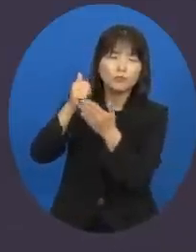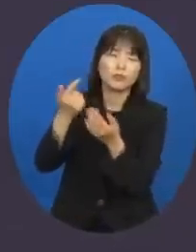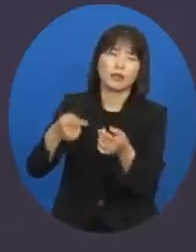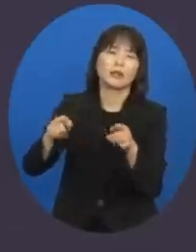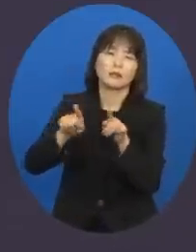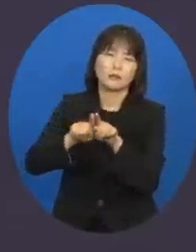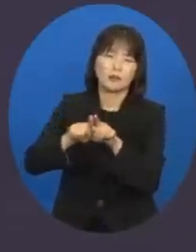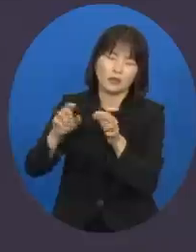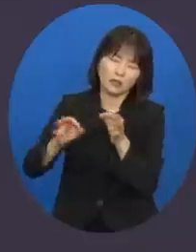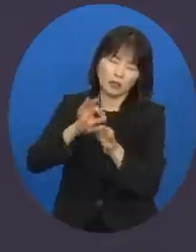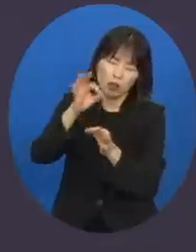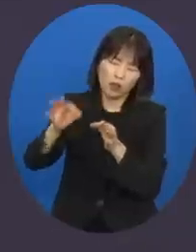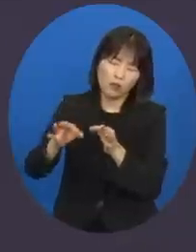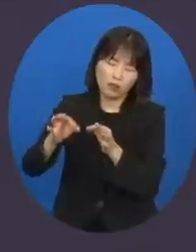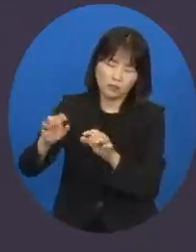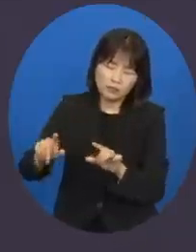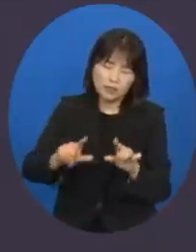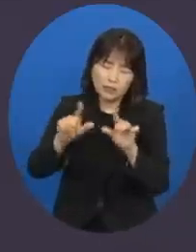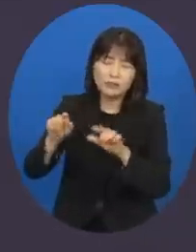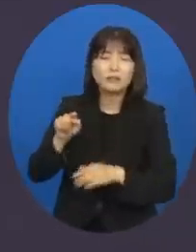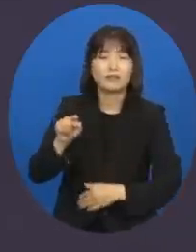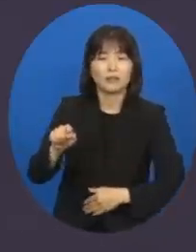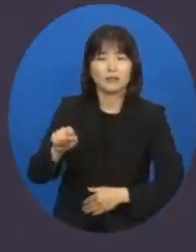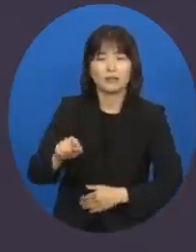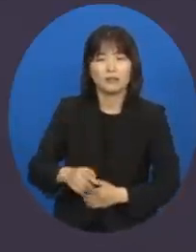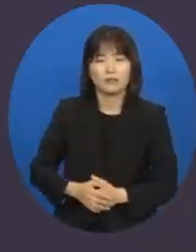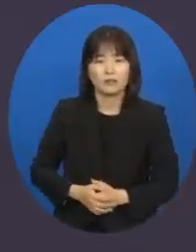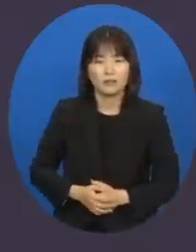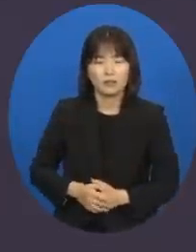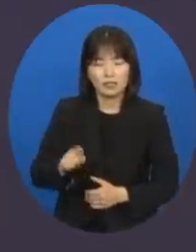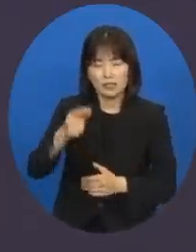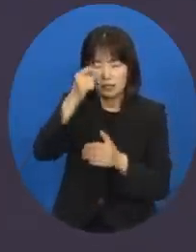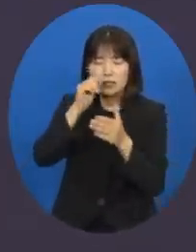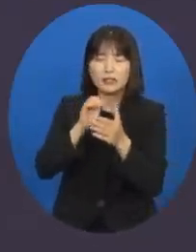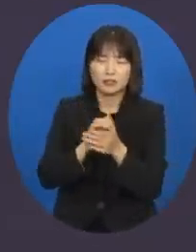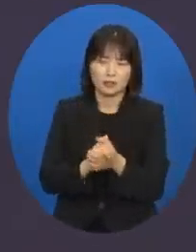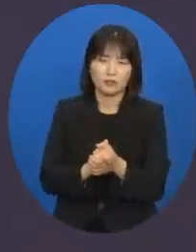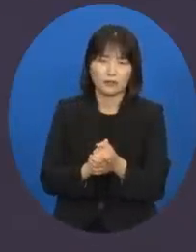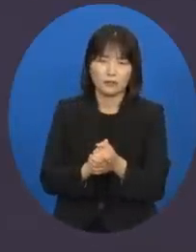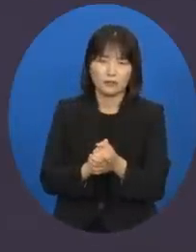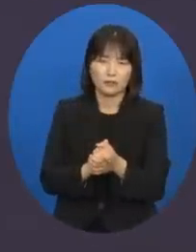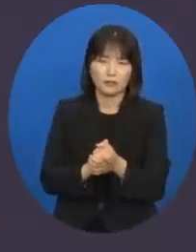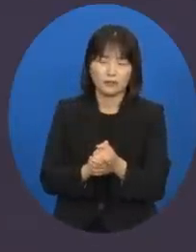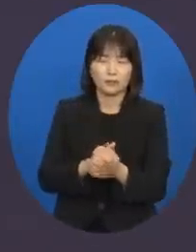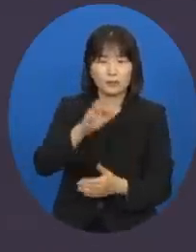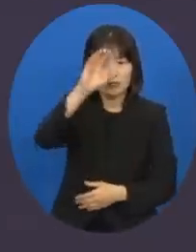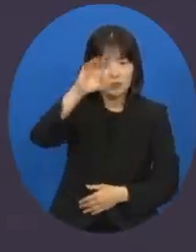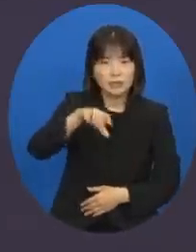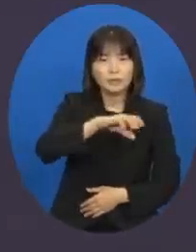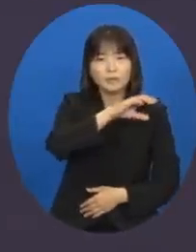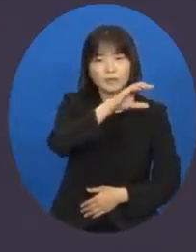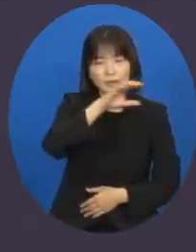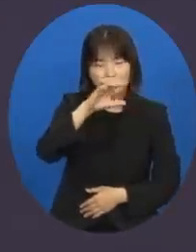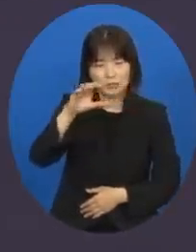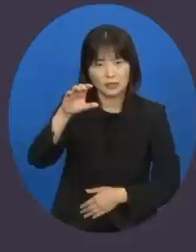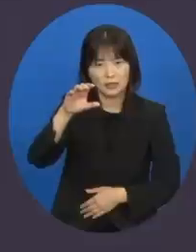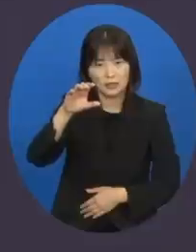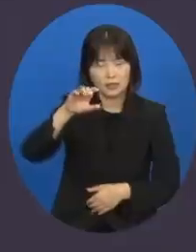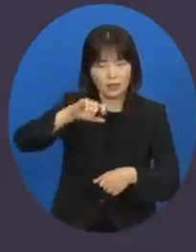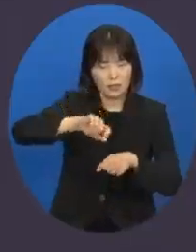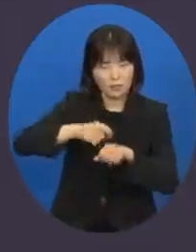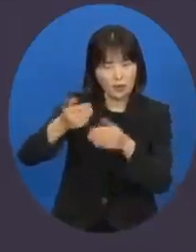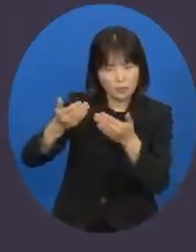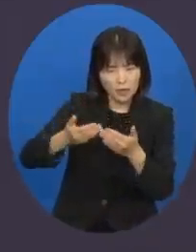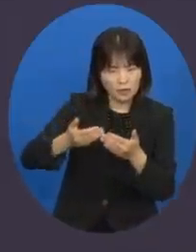함께 영원히 구하는 것입니다. 이 기도였던 것이죠. 십자가형을 받은 이름